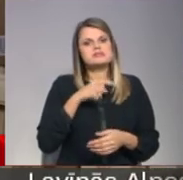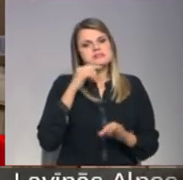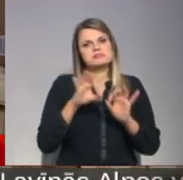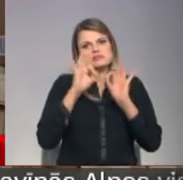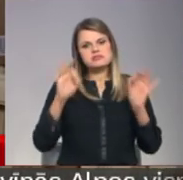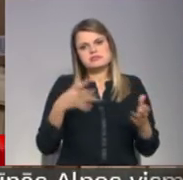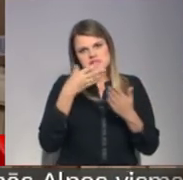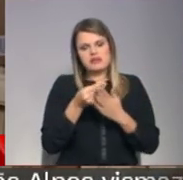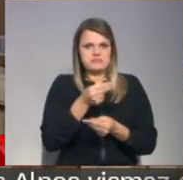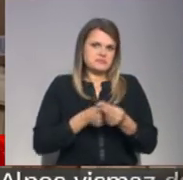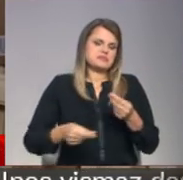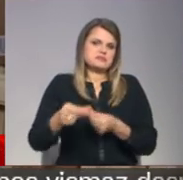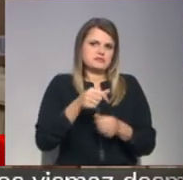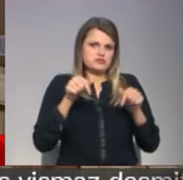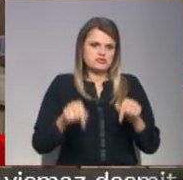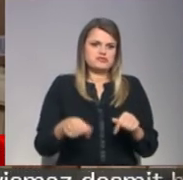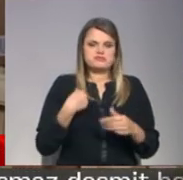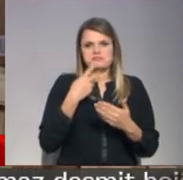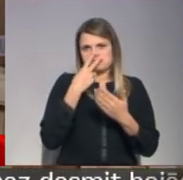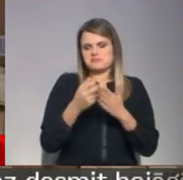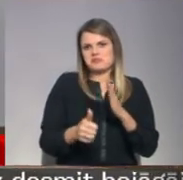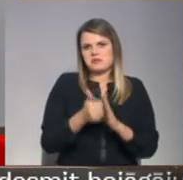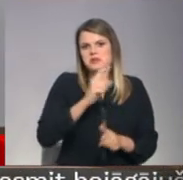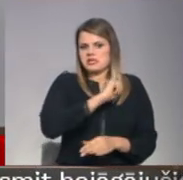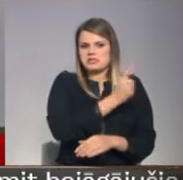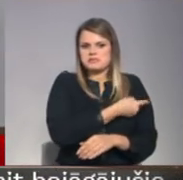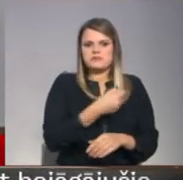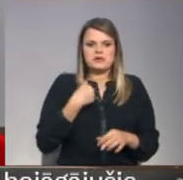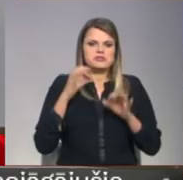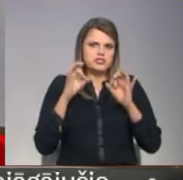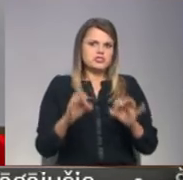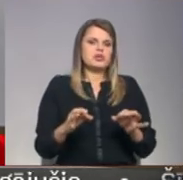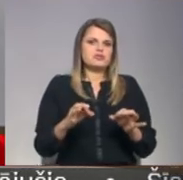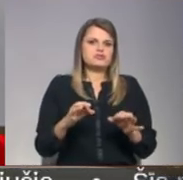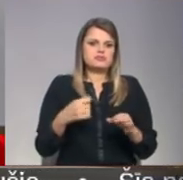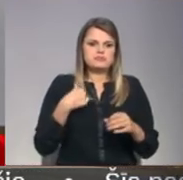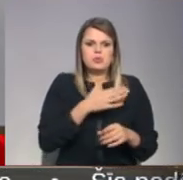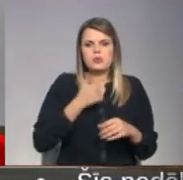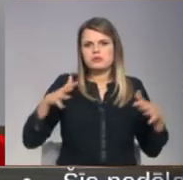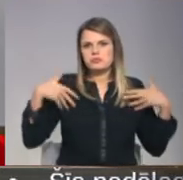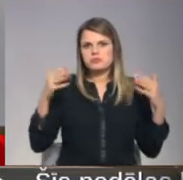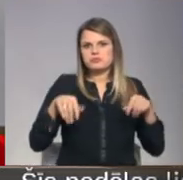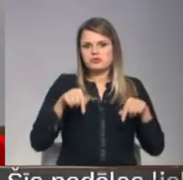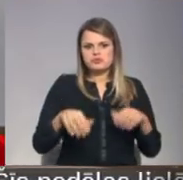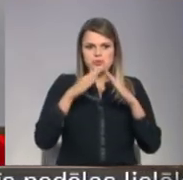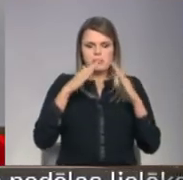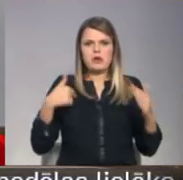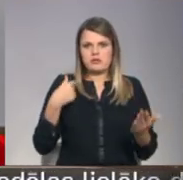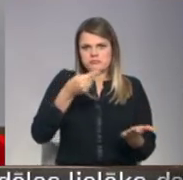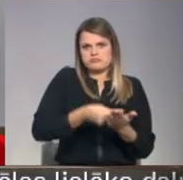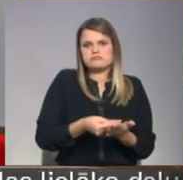sākt savu to lietu un šeit es redzēju lielākas iespējas to izdarīt. Es tiešām esmu ļoti priecīgs par šo ēku, iegādājos,